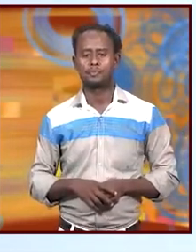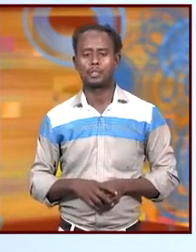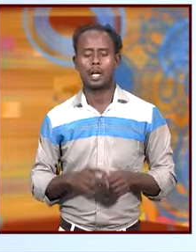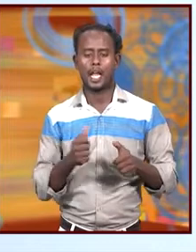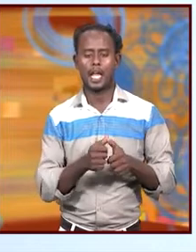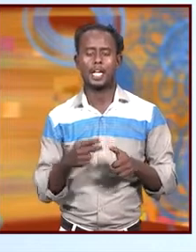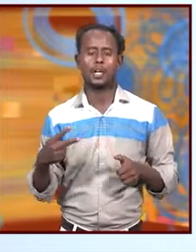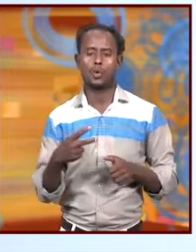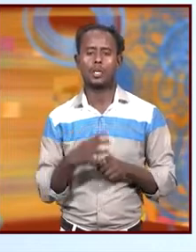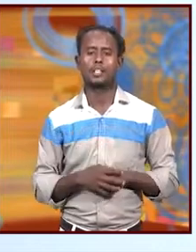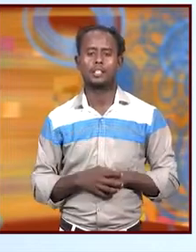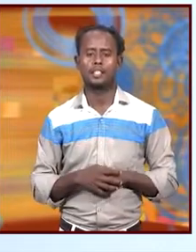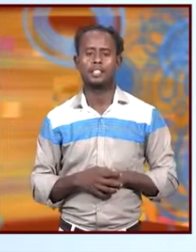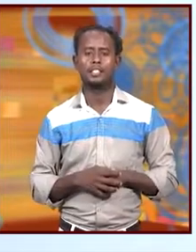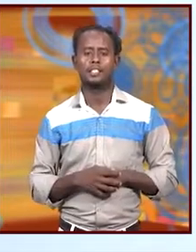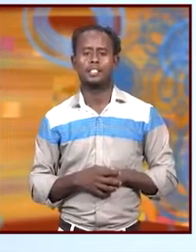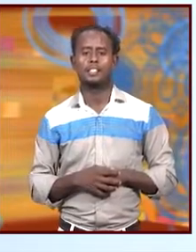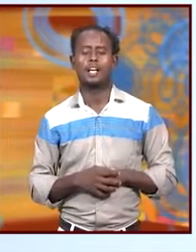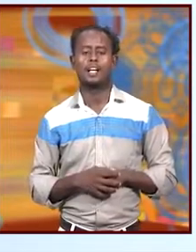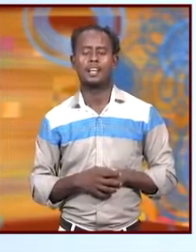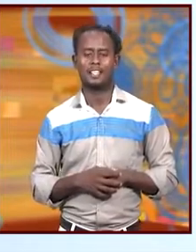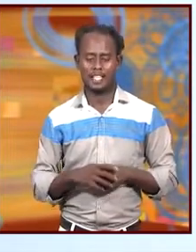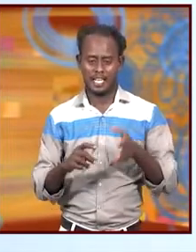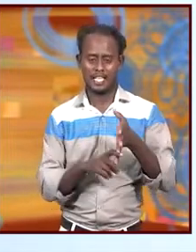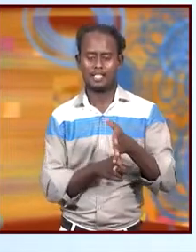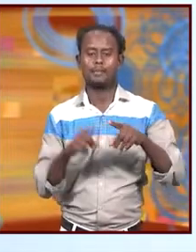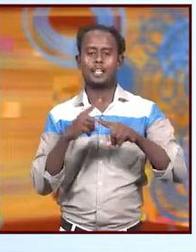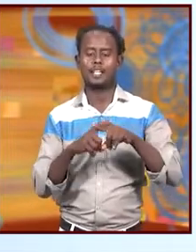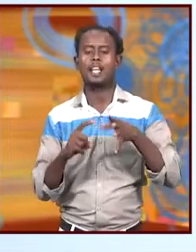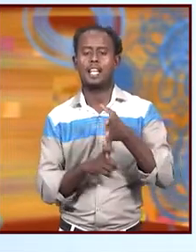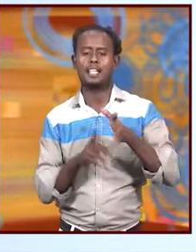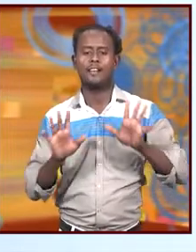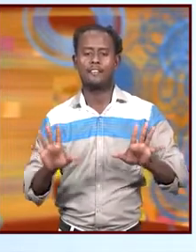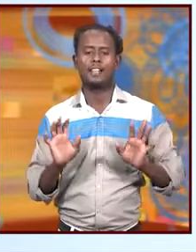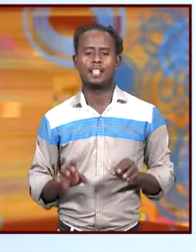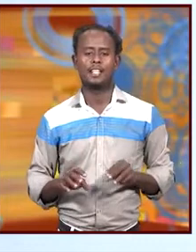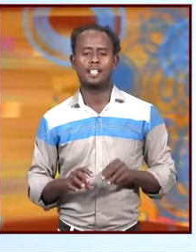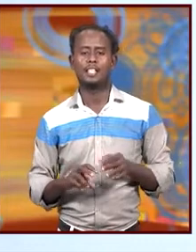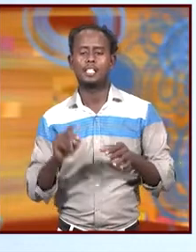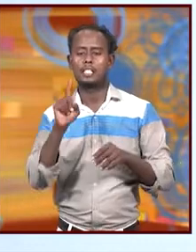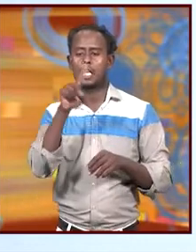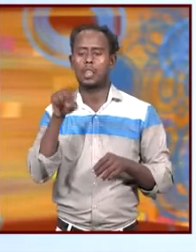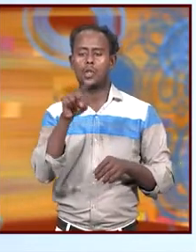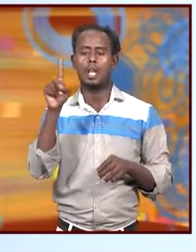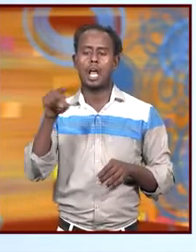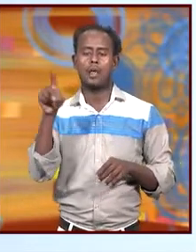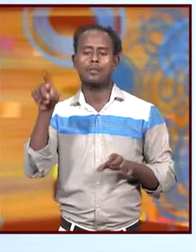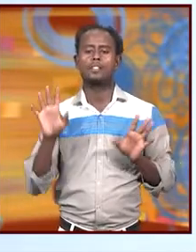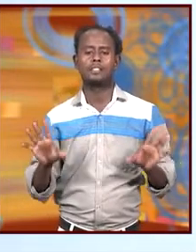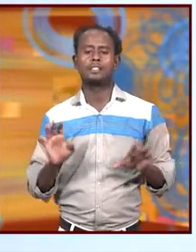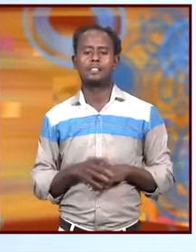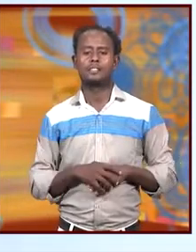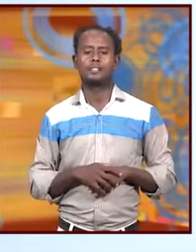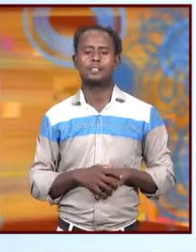பரப்பளவு ஏ இஸ் ஈக்குவல் டு அருமை எஸ் பெருக்கல் எஸ் சதுர அலகு.